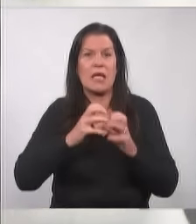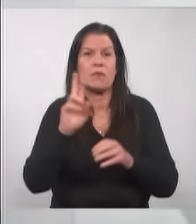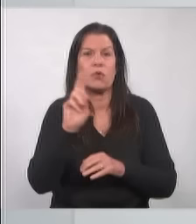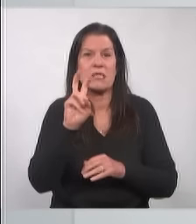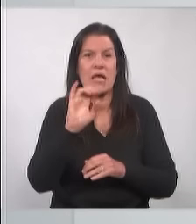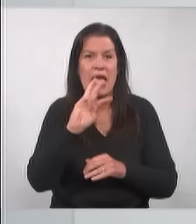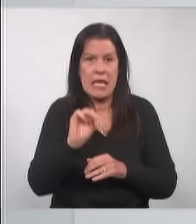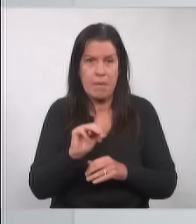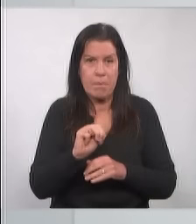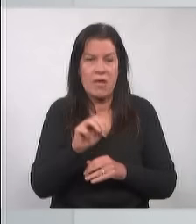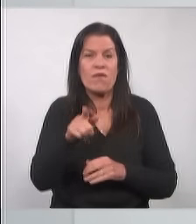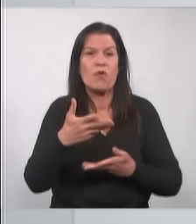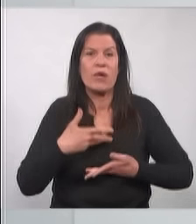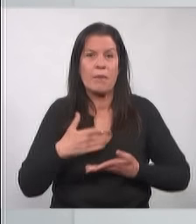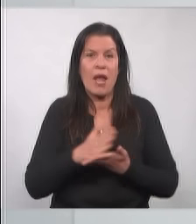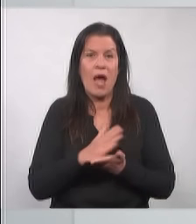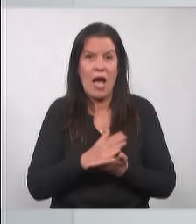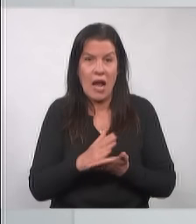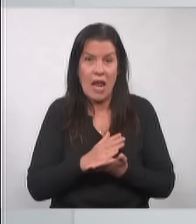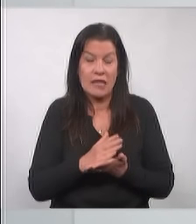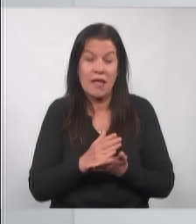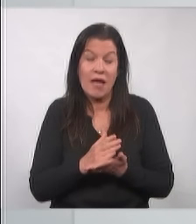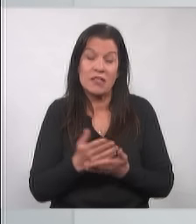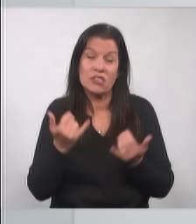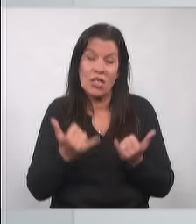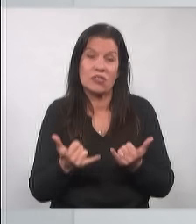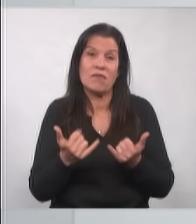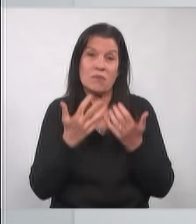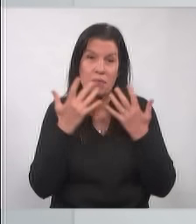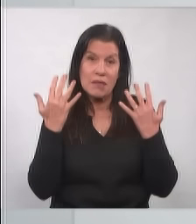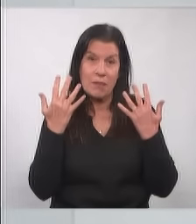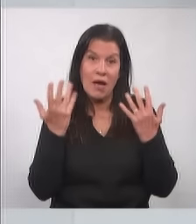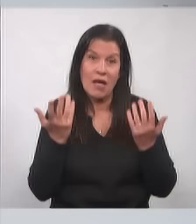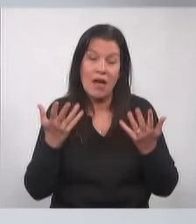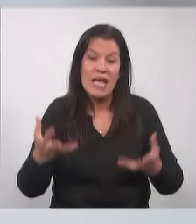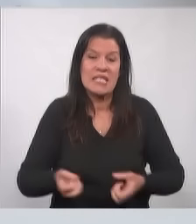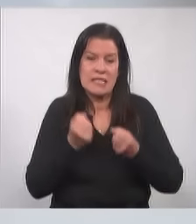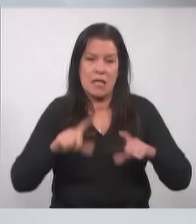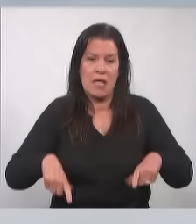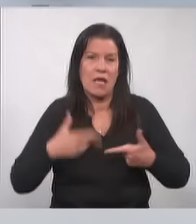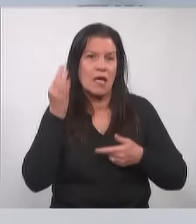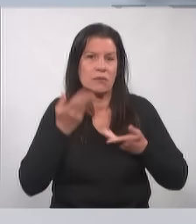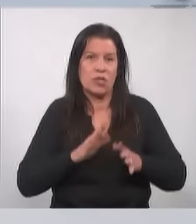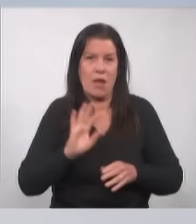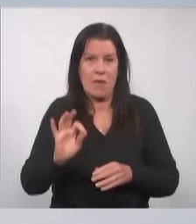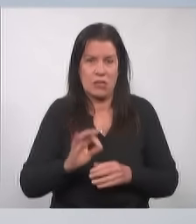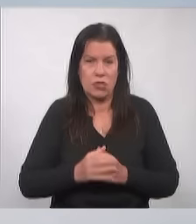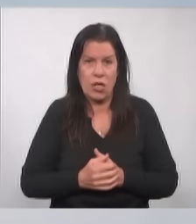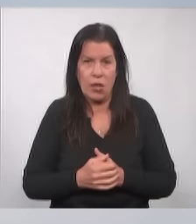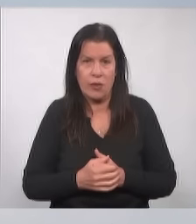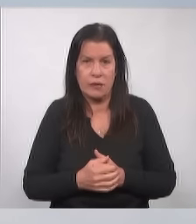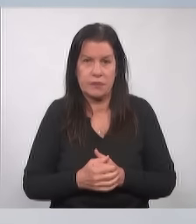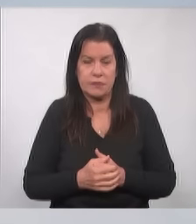החלטה אחת שבדיעבד, כך מתברר, מצילה את חייה של ביתו. חייב פה כוח, נגע, חייב פה כוח לחלץ את